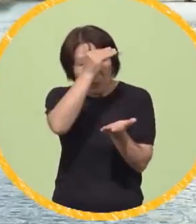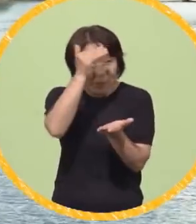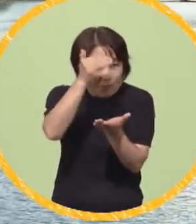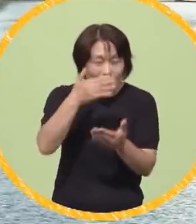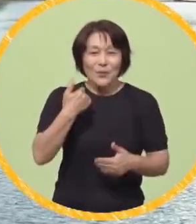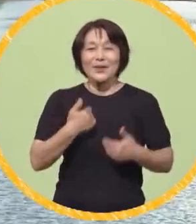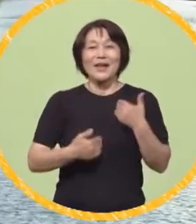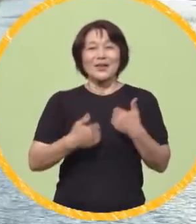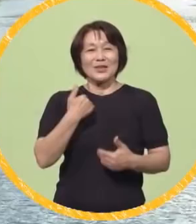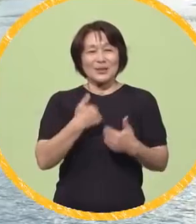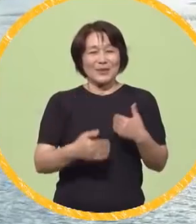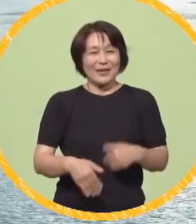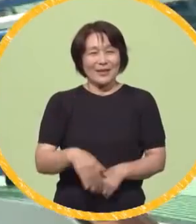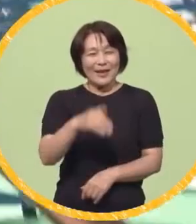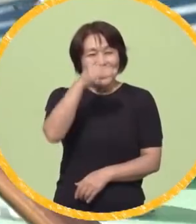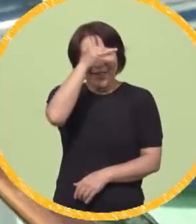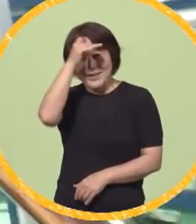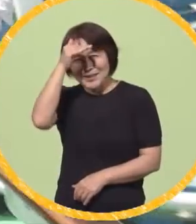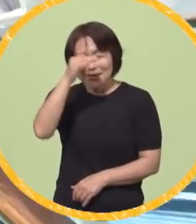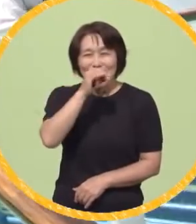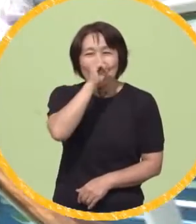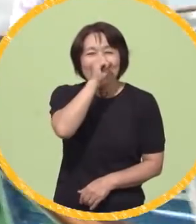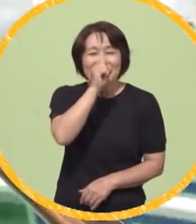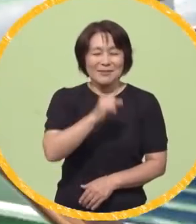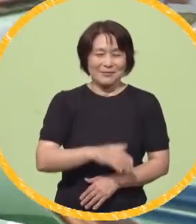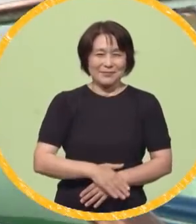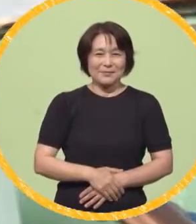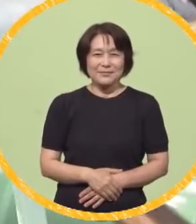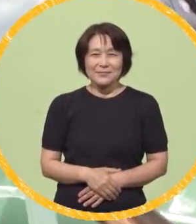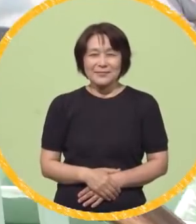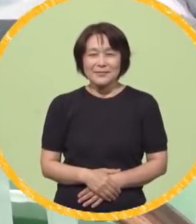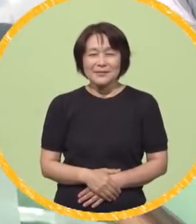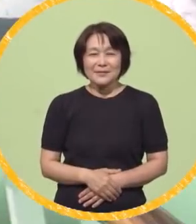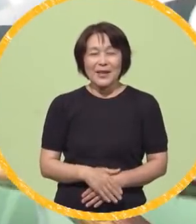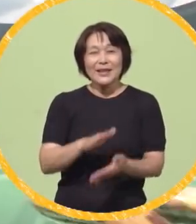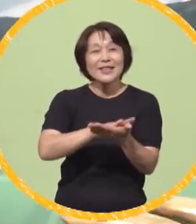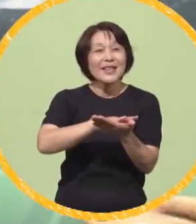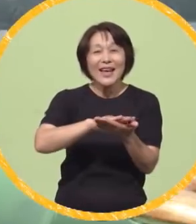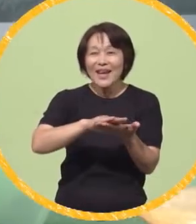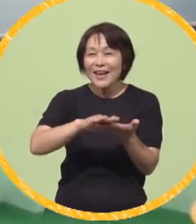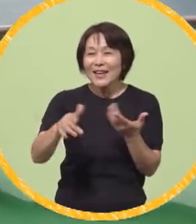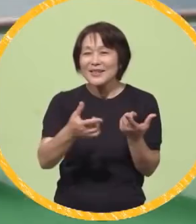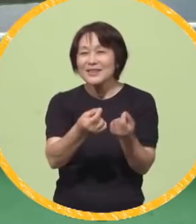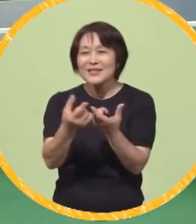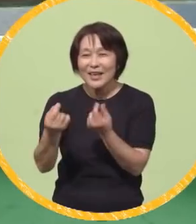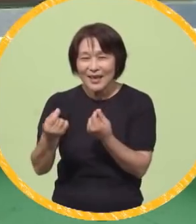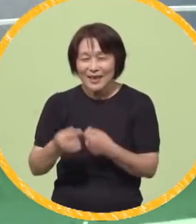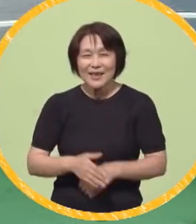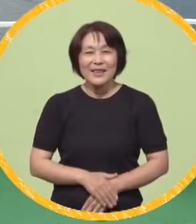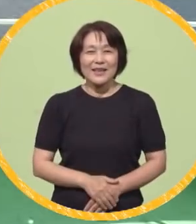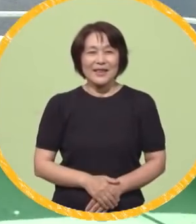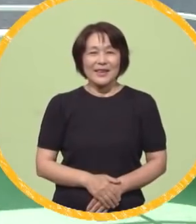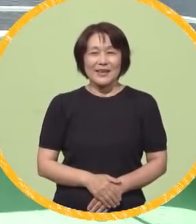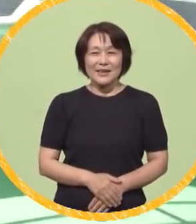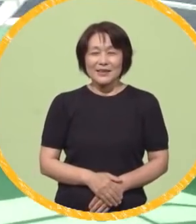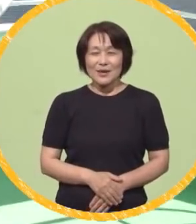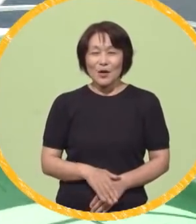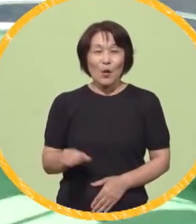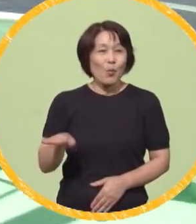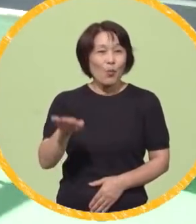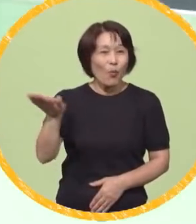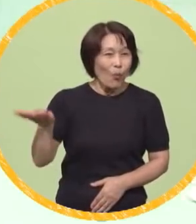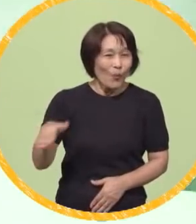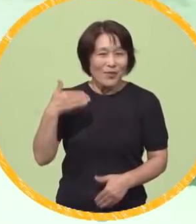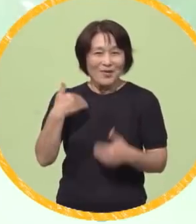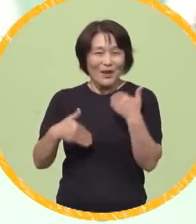いやー、いい景色。 目の綺麗ですね、めちゃくちゃあ、ちょっと楽しそうな